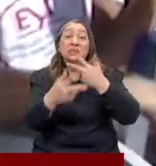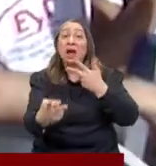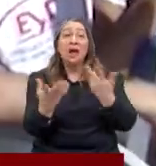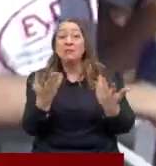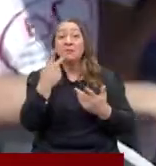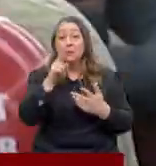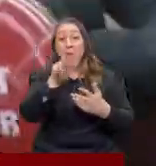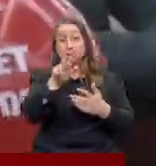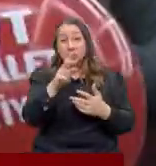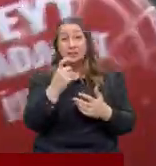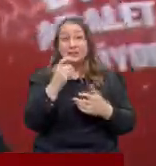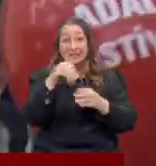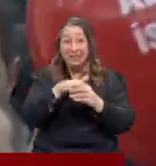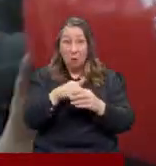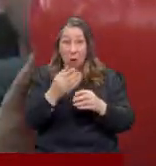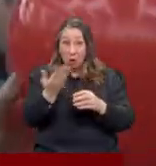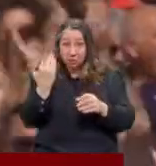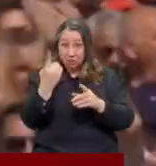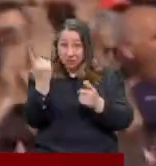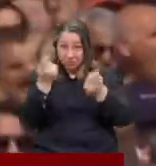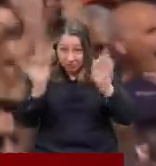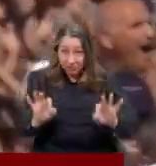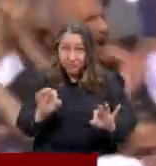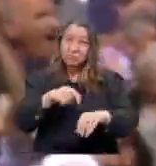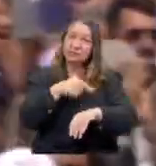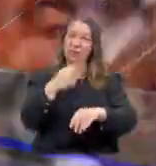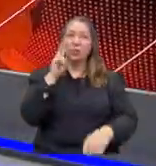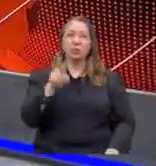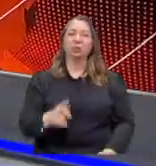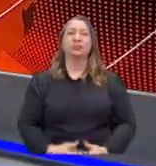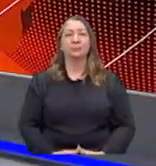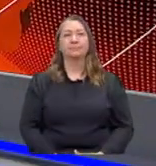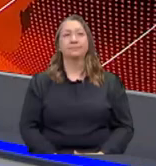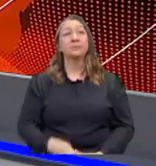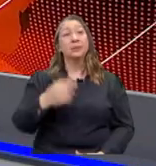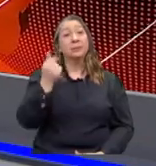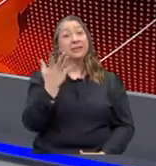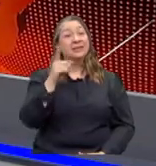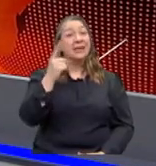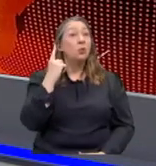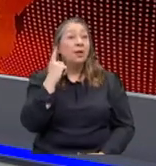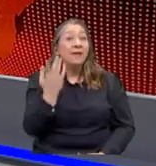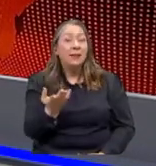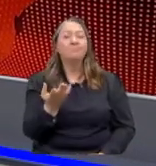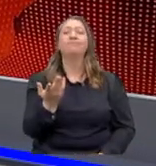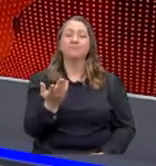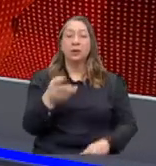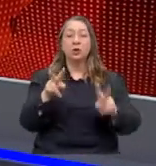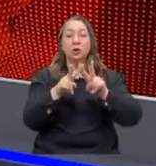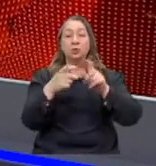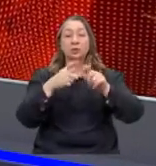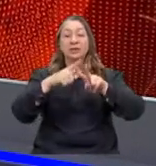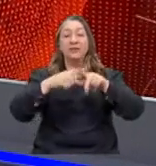2023 seçimi öncesi bir hamle olur mu? Zaman gösterecek. Biraz da size kulak verelim. Mustafa